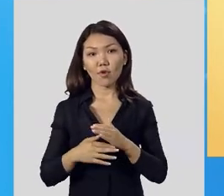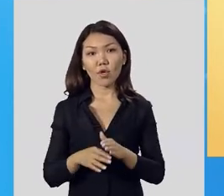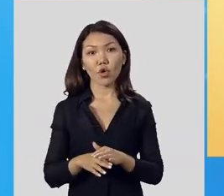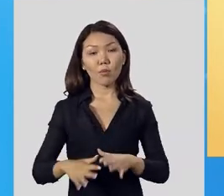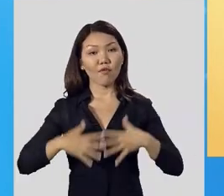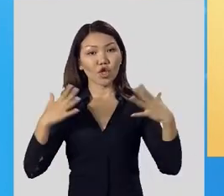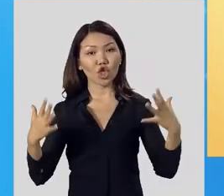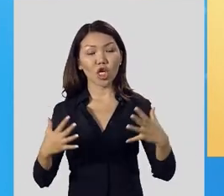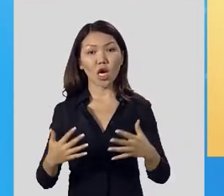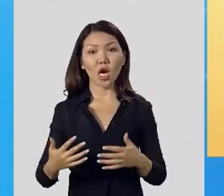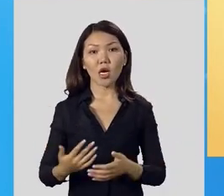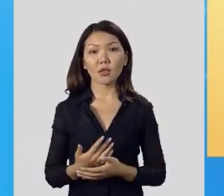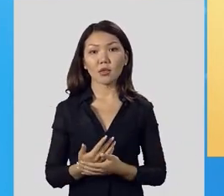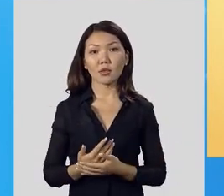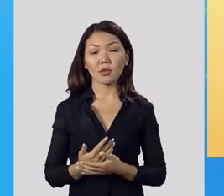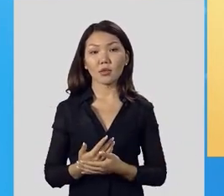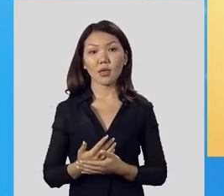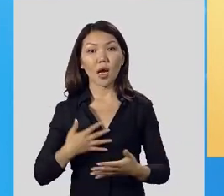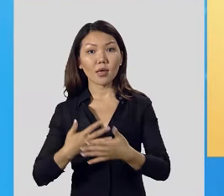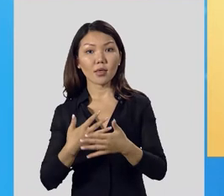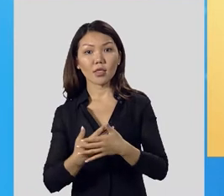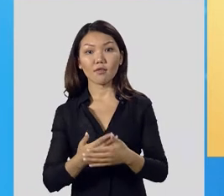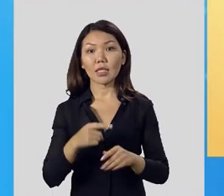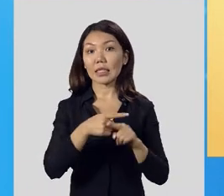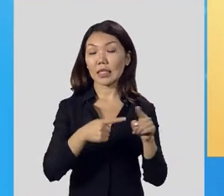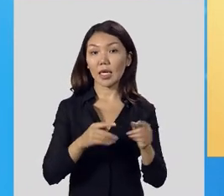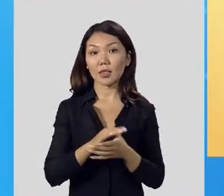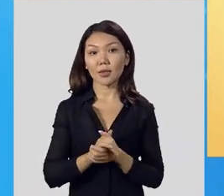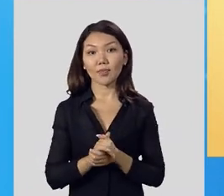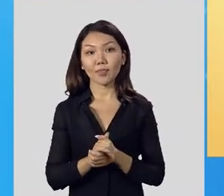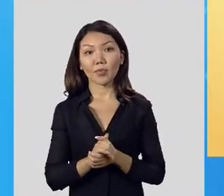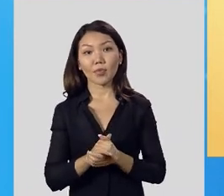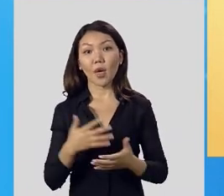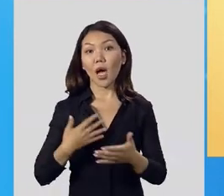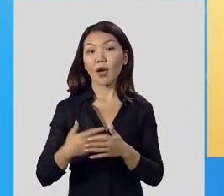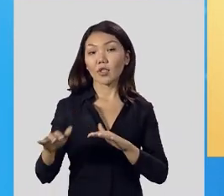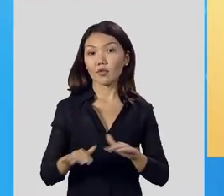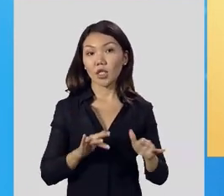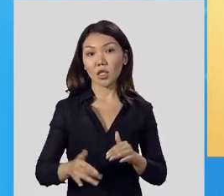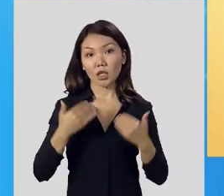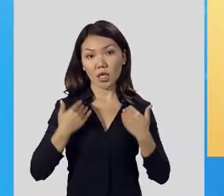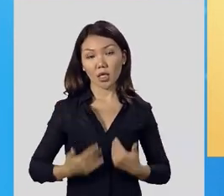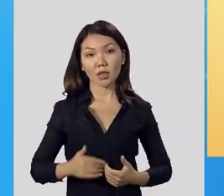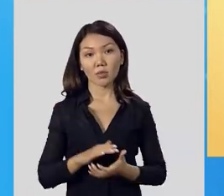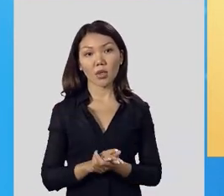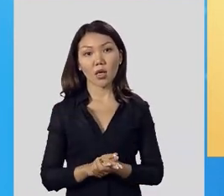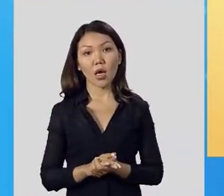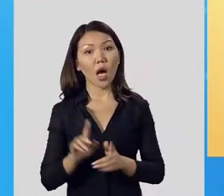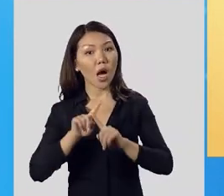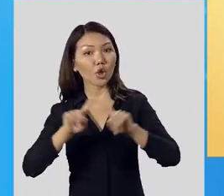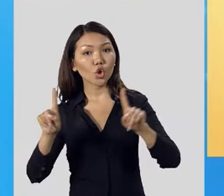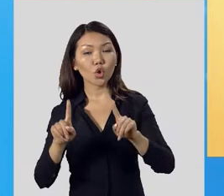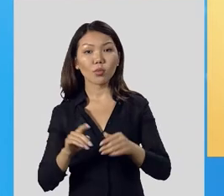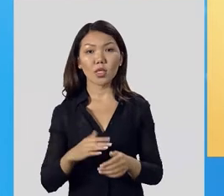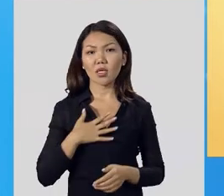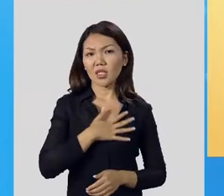большинства тканей, мобилизует силы организма на активную деятельность, особенно в стрессовых